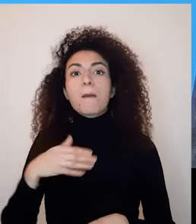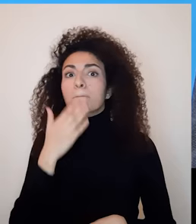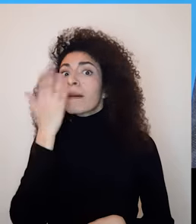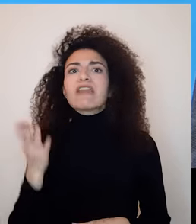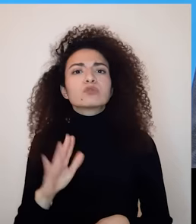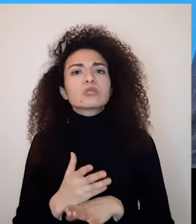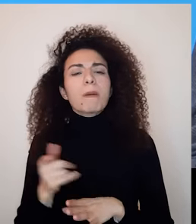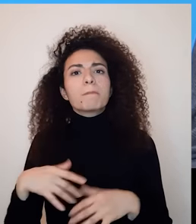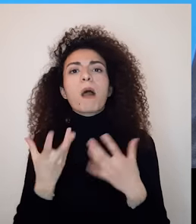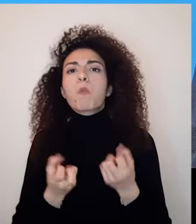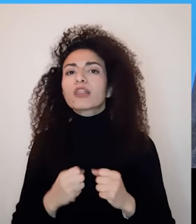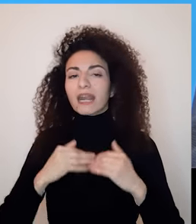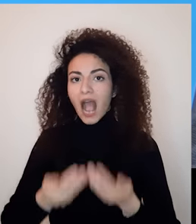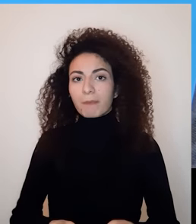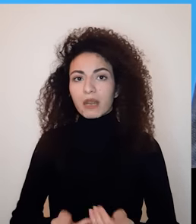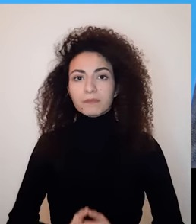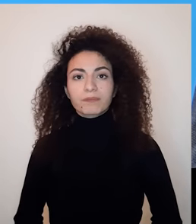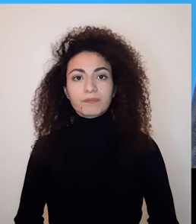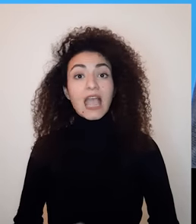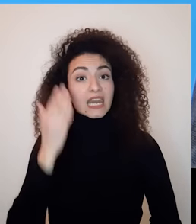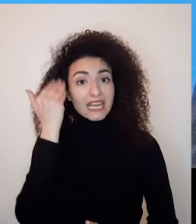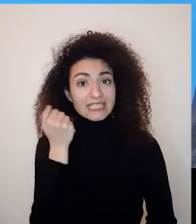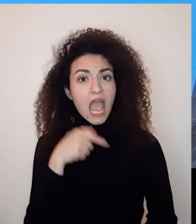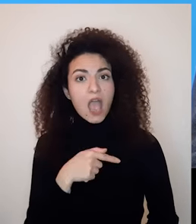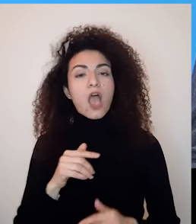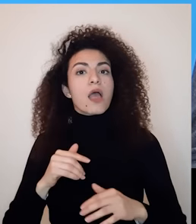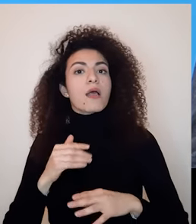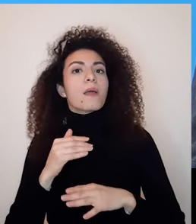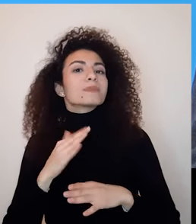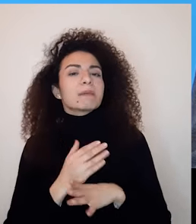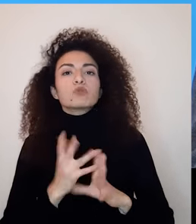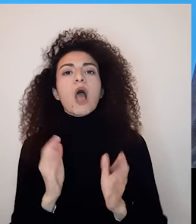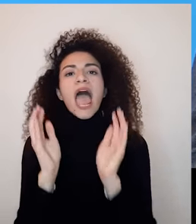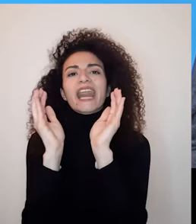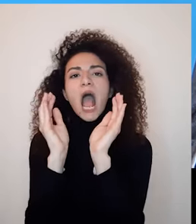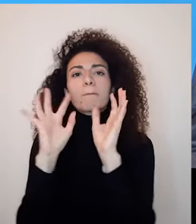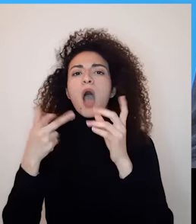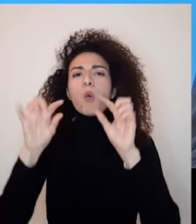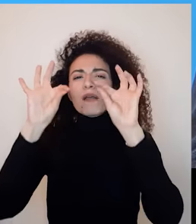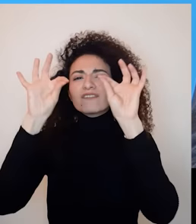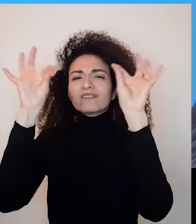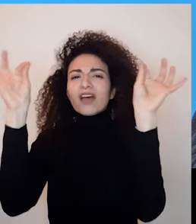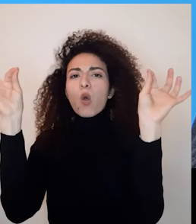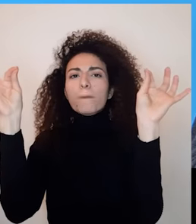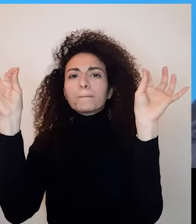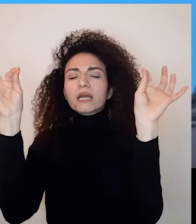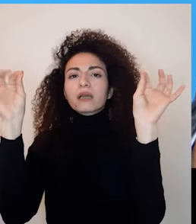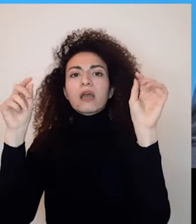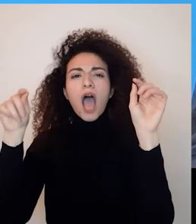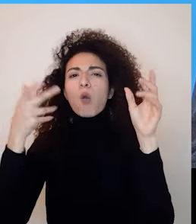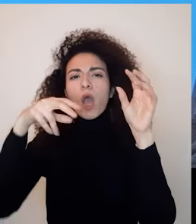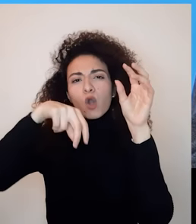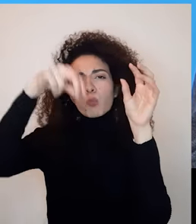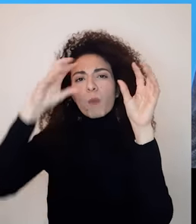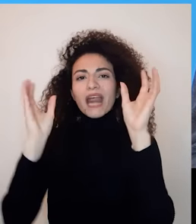15%. أما أسباب العقم عند النساء هي أسباب تتعلق بالرحم، أسباب تتعلق بقناة الفالوب أو